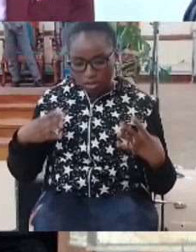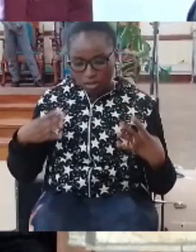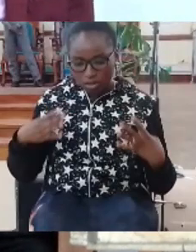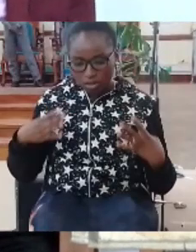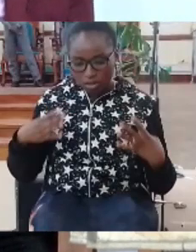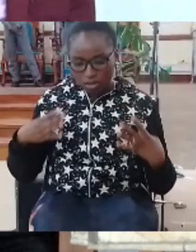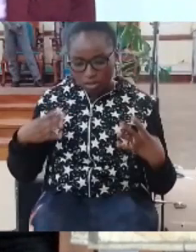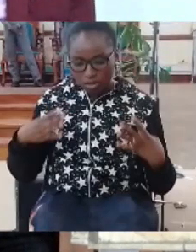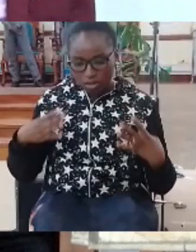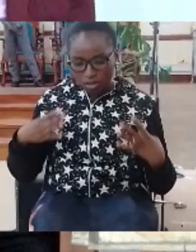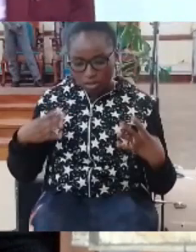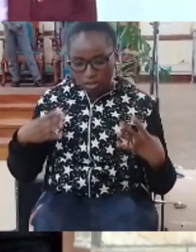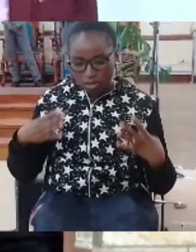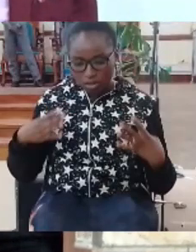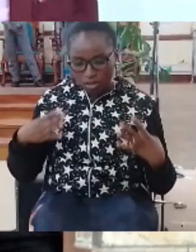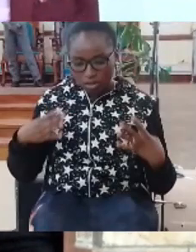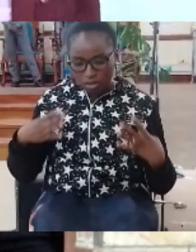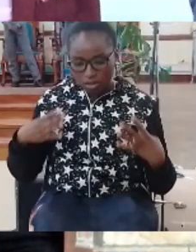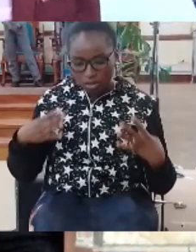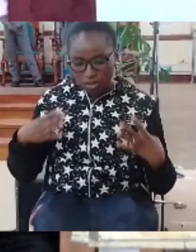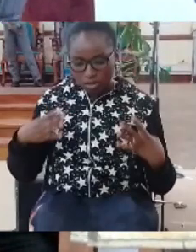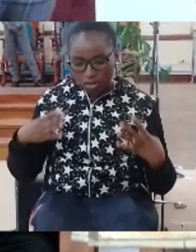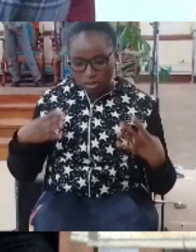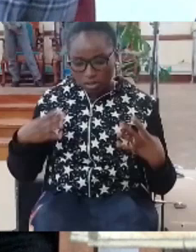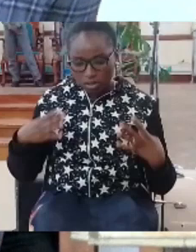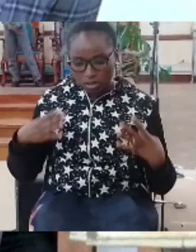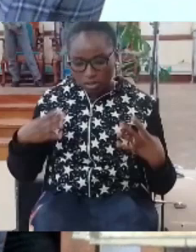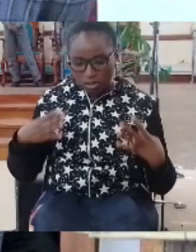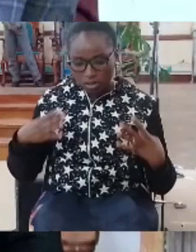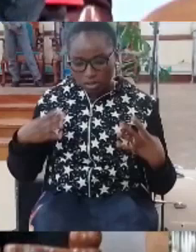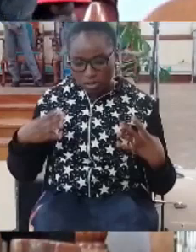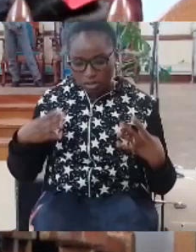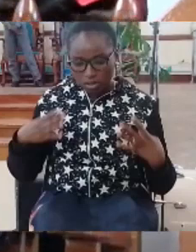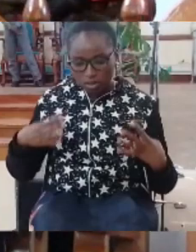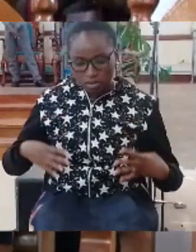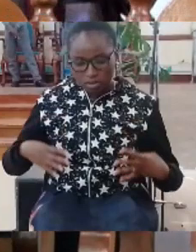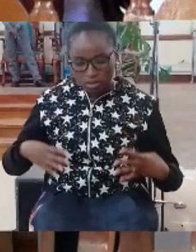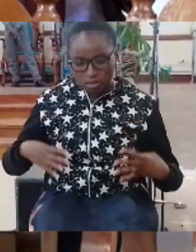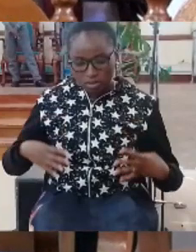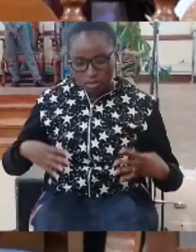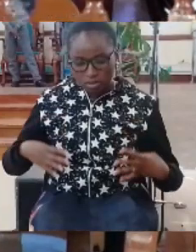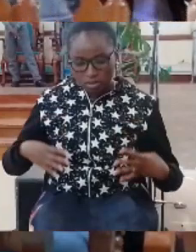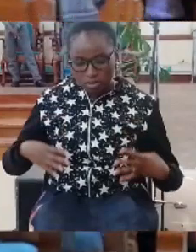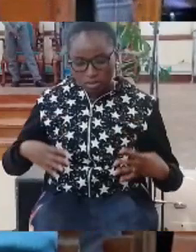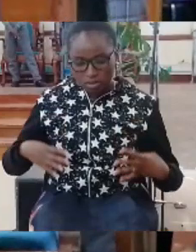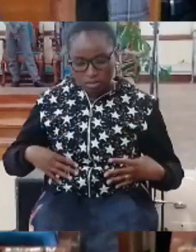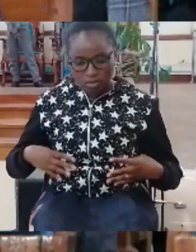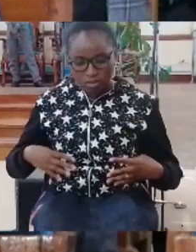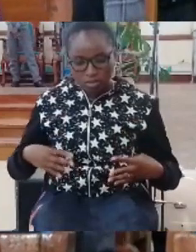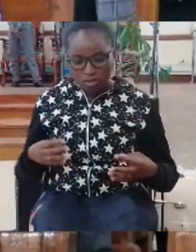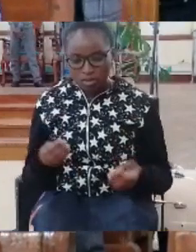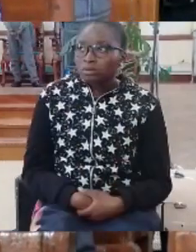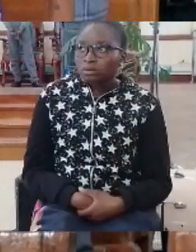wonega idheine wamo. Na nigetho menye ega inialo wagirira. Aleo the mamu ihokete. Because our God is a man